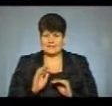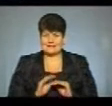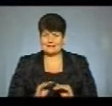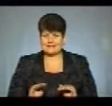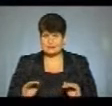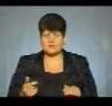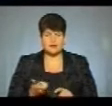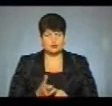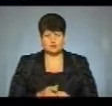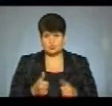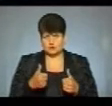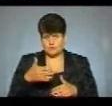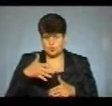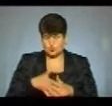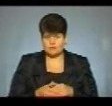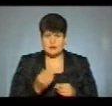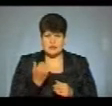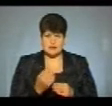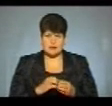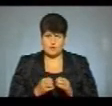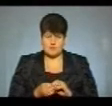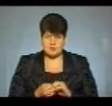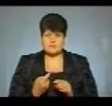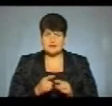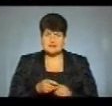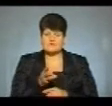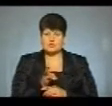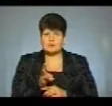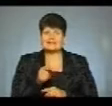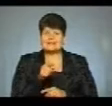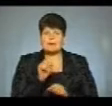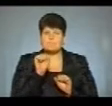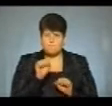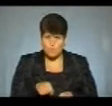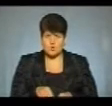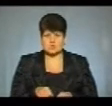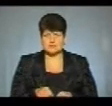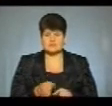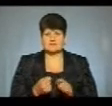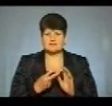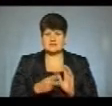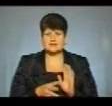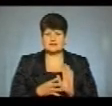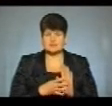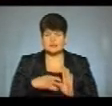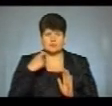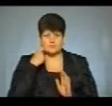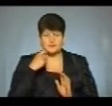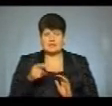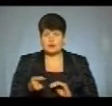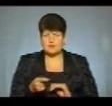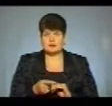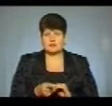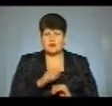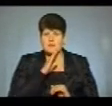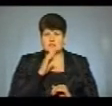я дуже добре розумію їхні проблеми. Це відеоролик «Ти зможеш». 29-річна тернополянка Галина Олійник – мати